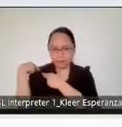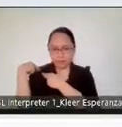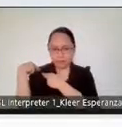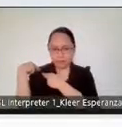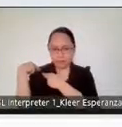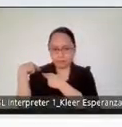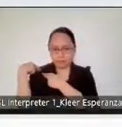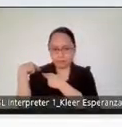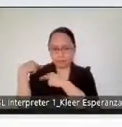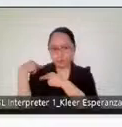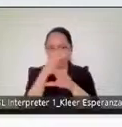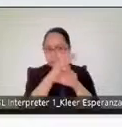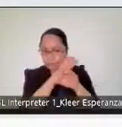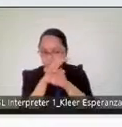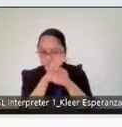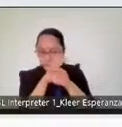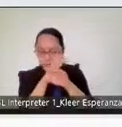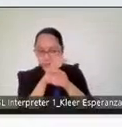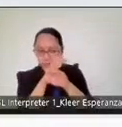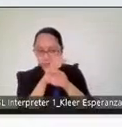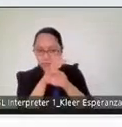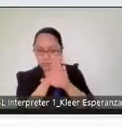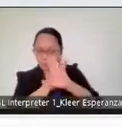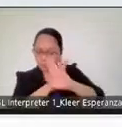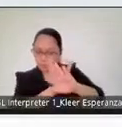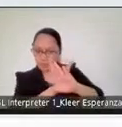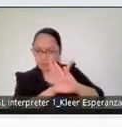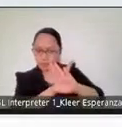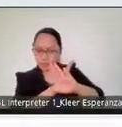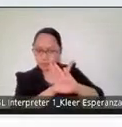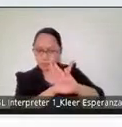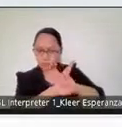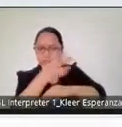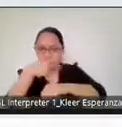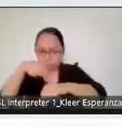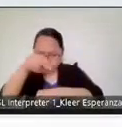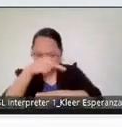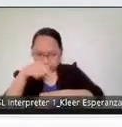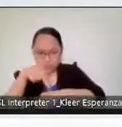Pasing kedunkin. Kas intay ribingin.